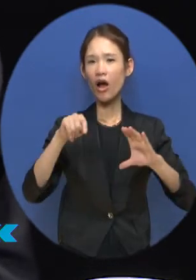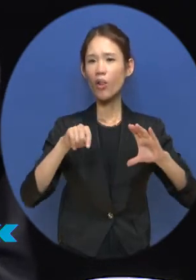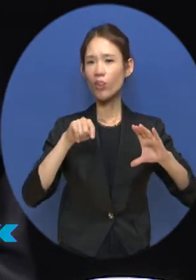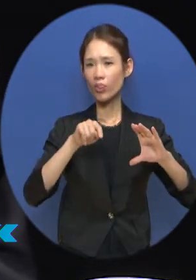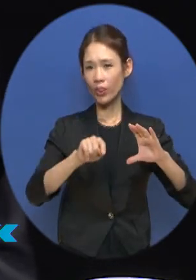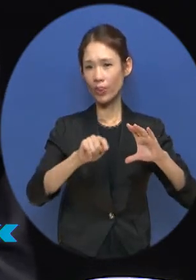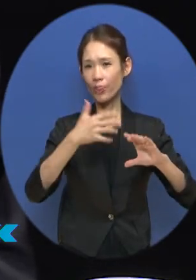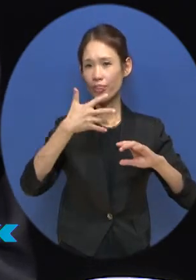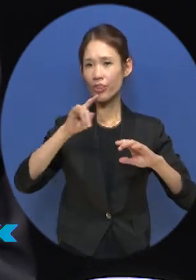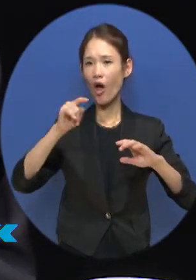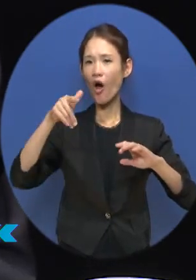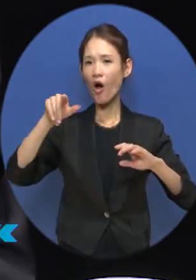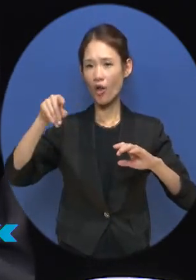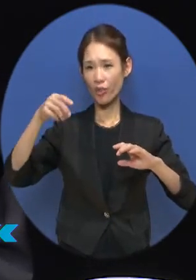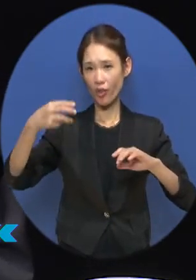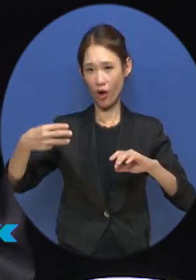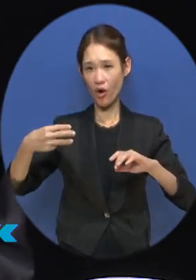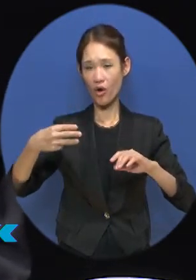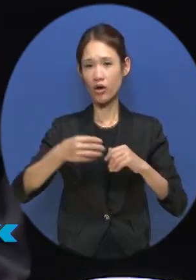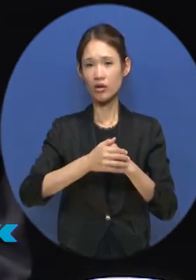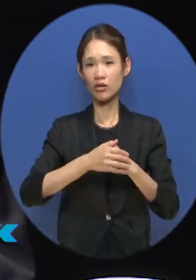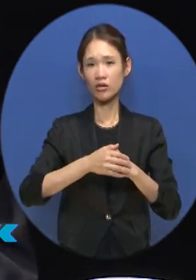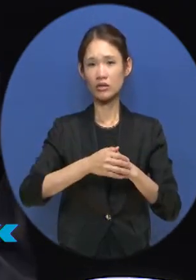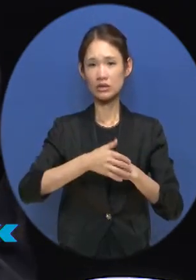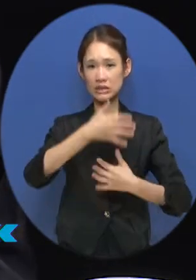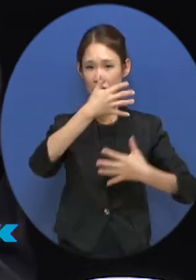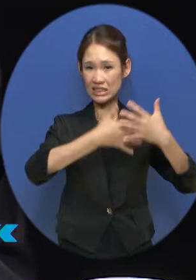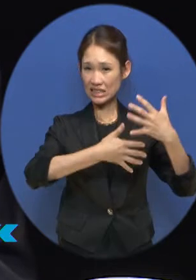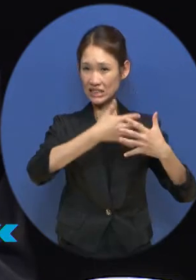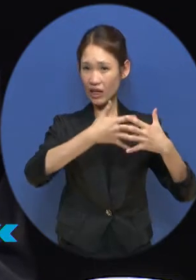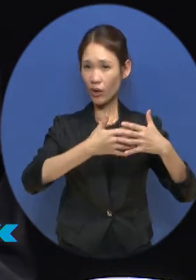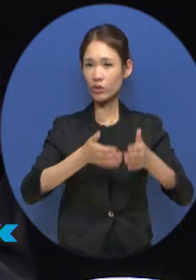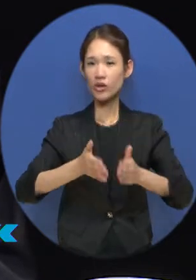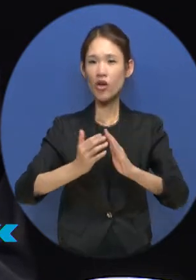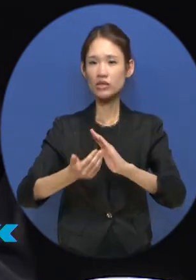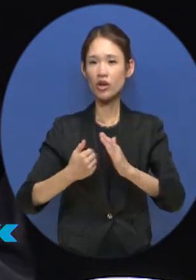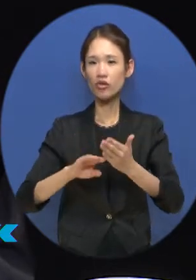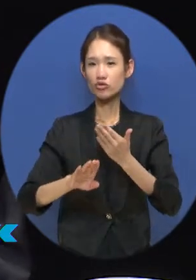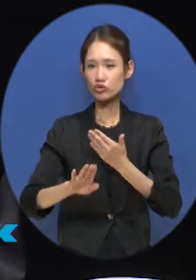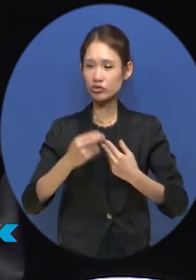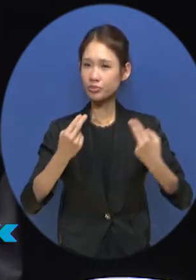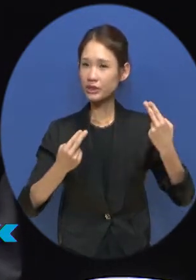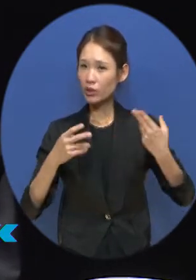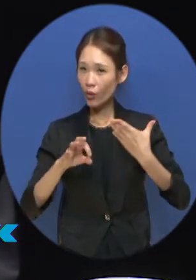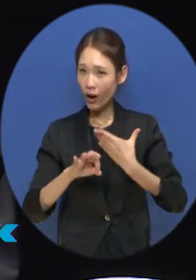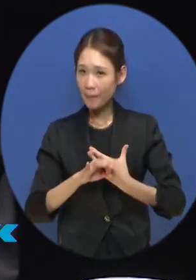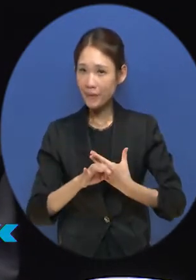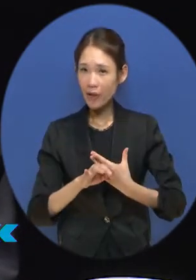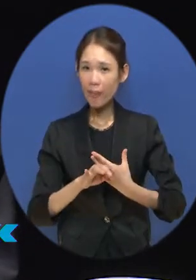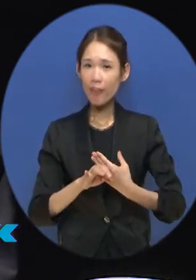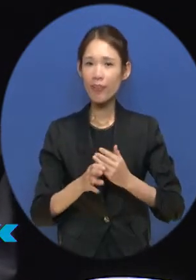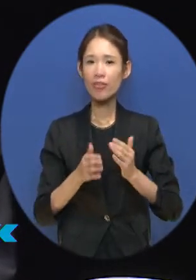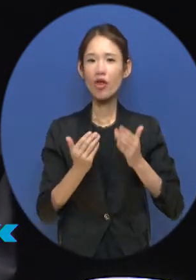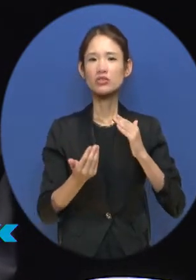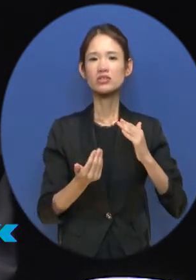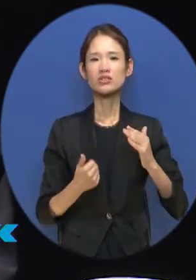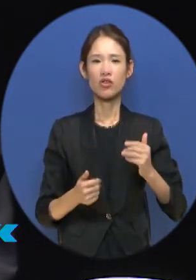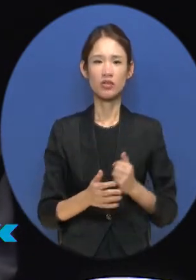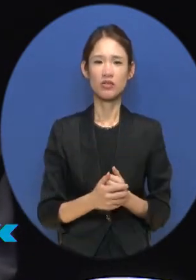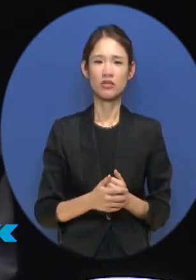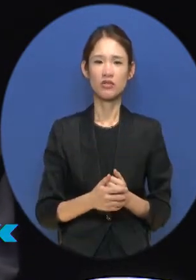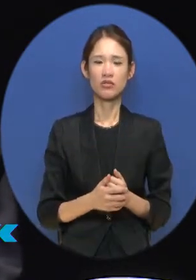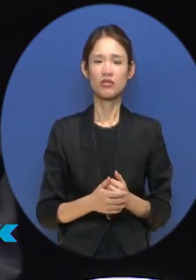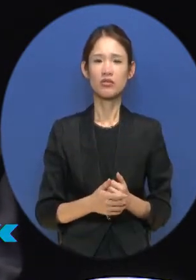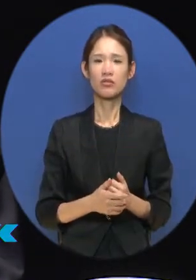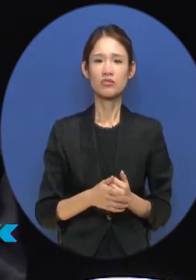네. 그래서 사실 스크린 도어 설치 전하고 후를 비교해 보면 네. 스크린 도어 설치 전에는